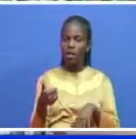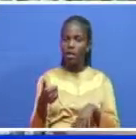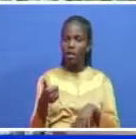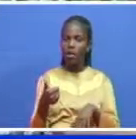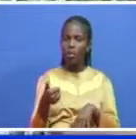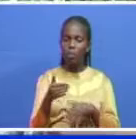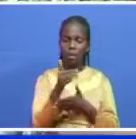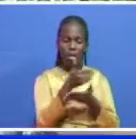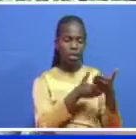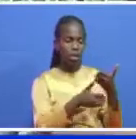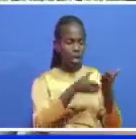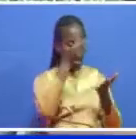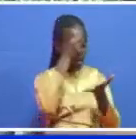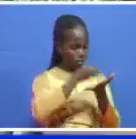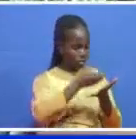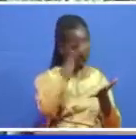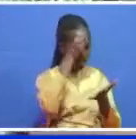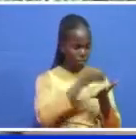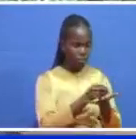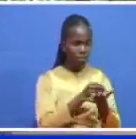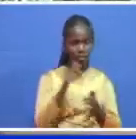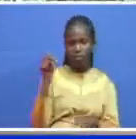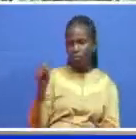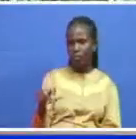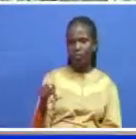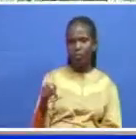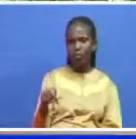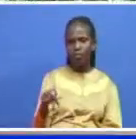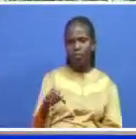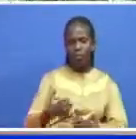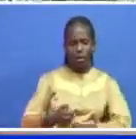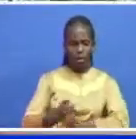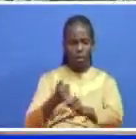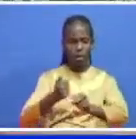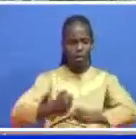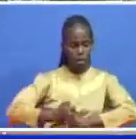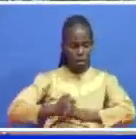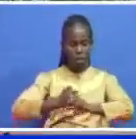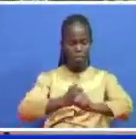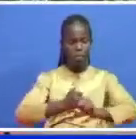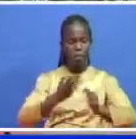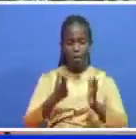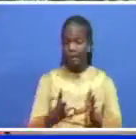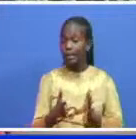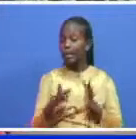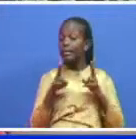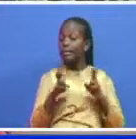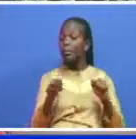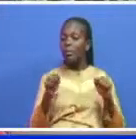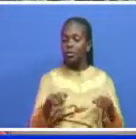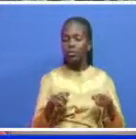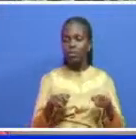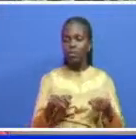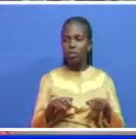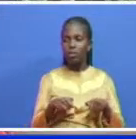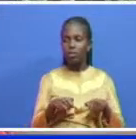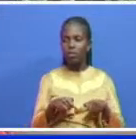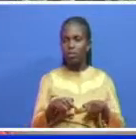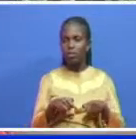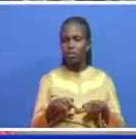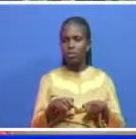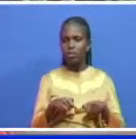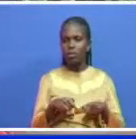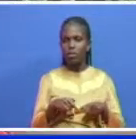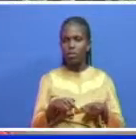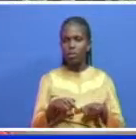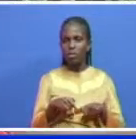meemiako. Maso meubundi. Omo ndi ni umanda kapenda baaju tilia. Hatu ulike kibela. Nati yeti ya kameta. We